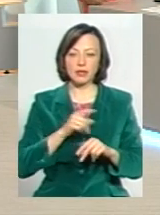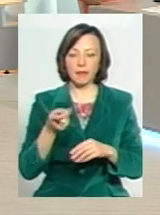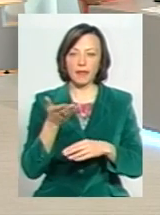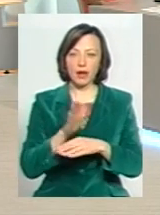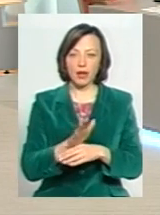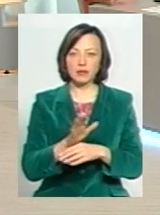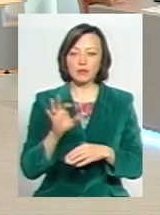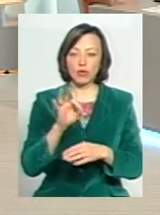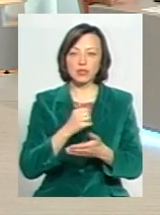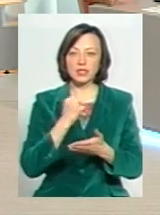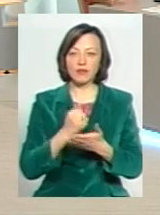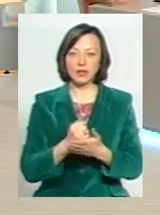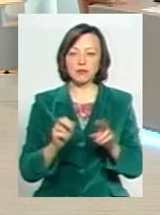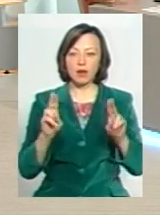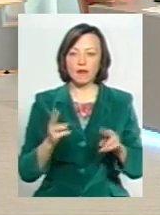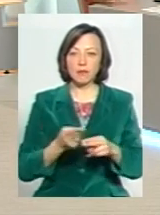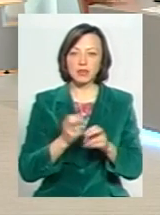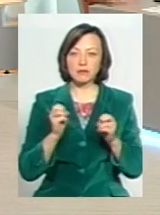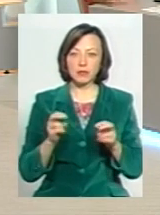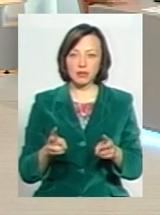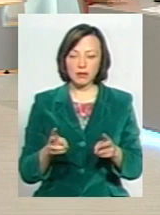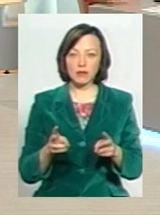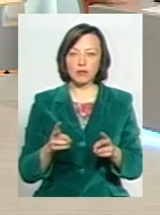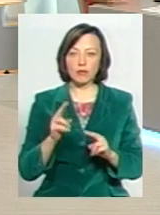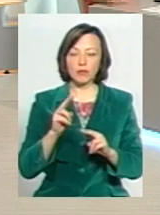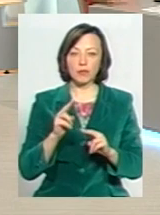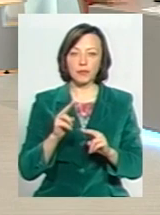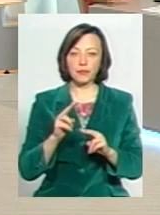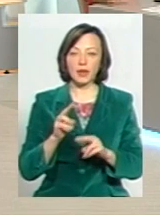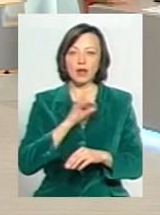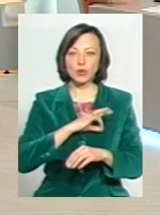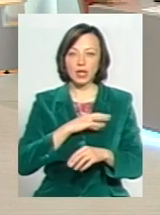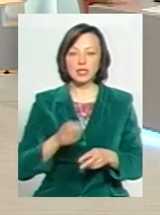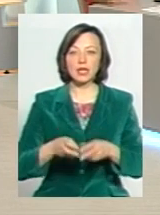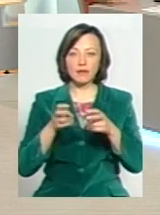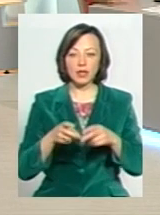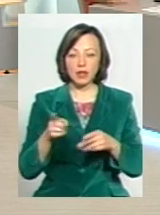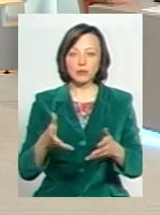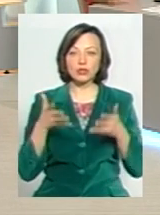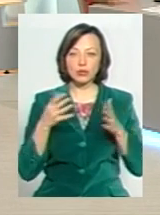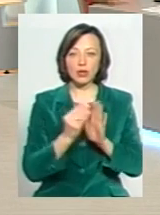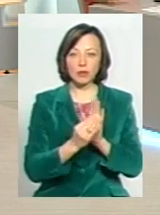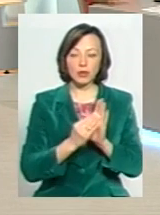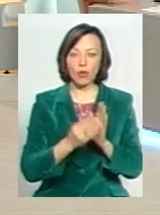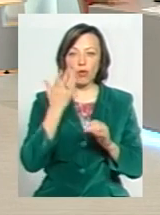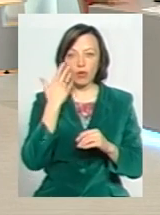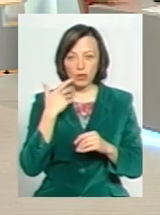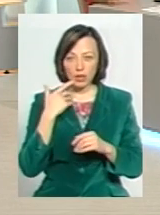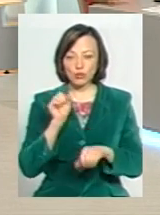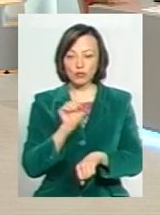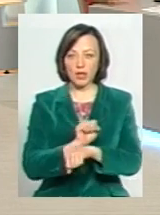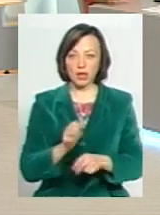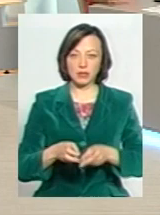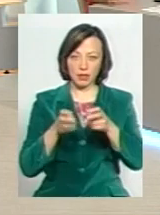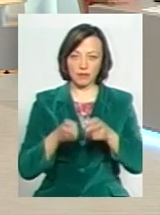там вони про затвердження правила безпеки, правила будови та безпечної експлуатації ліфтів. Там чітко, ясно вказано, коли